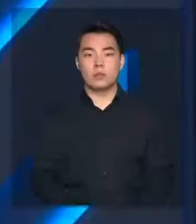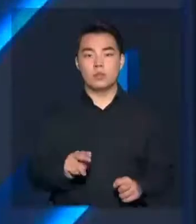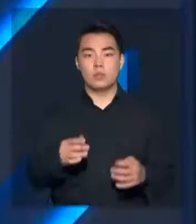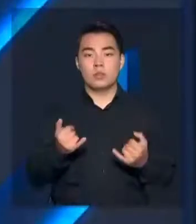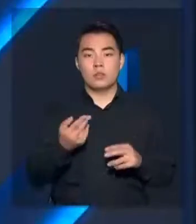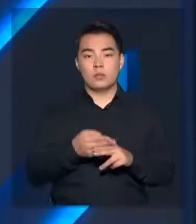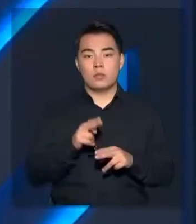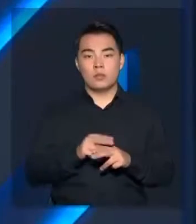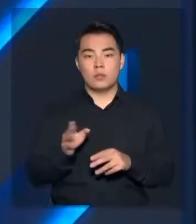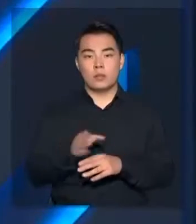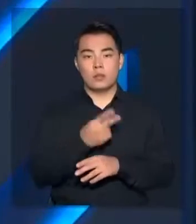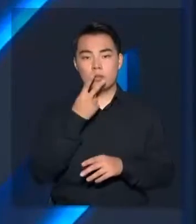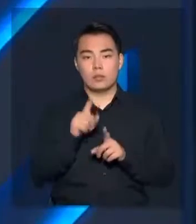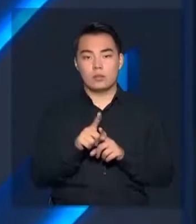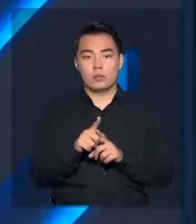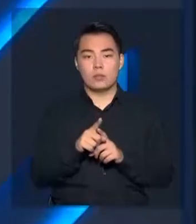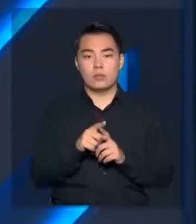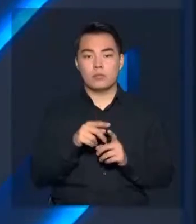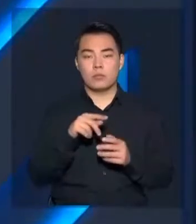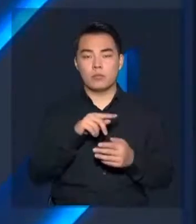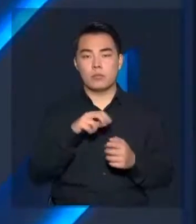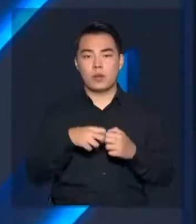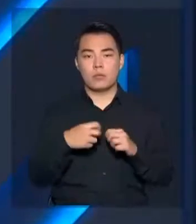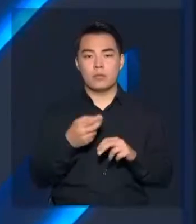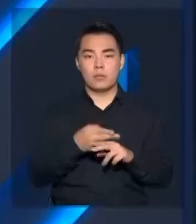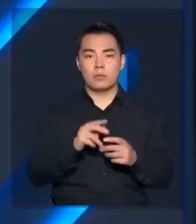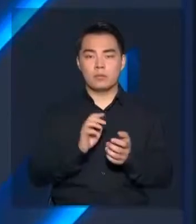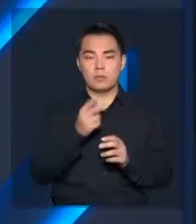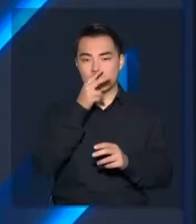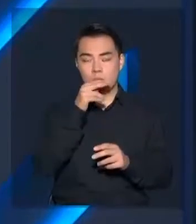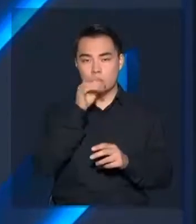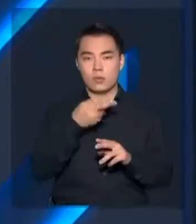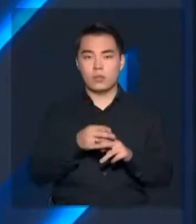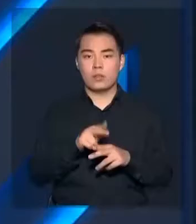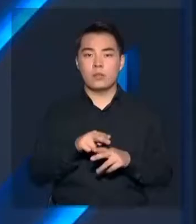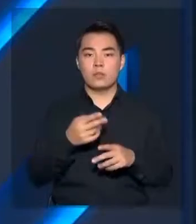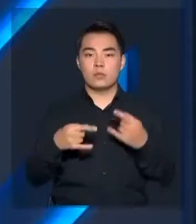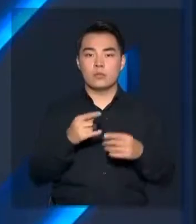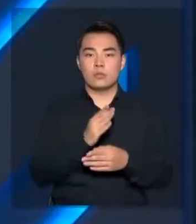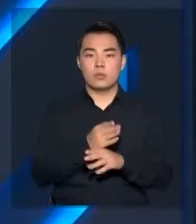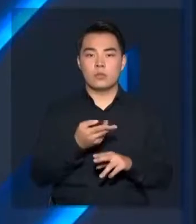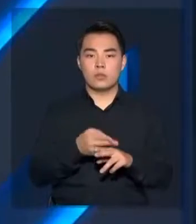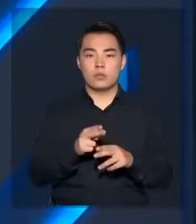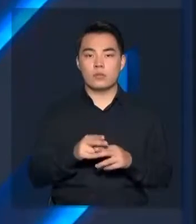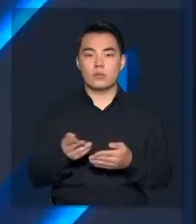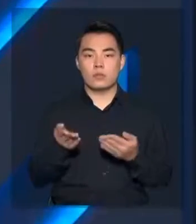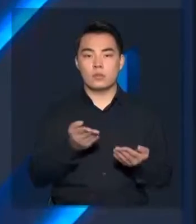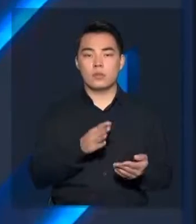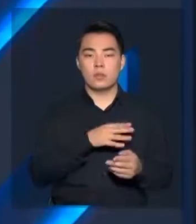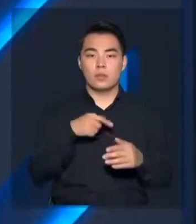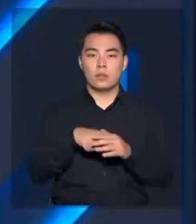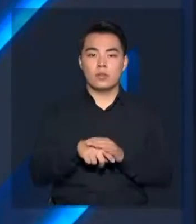Рас, бүтүн бир саладагы бар маселени бир гана сюжетке сыйгызу мүмкүн эмес. Сондуктан студиябызга индустрия жана инфрақұрылымдық